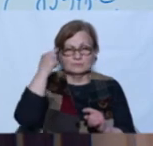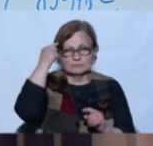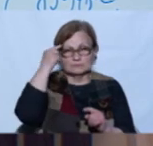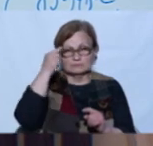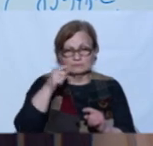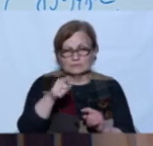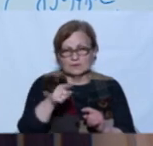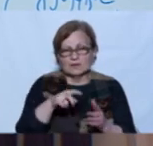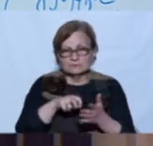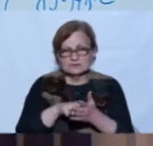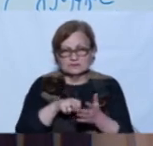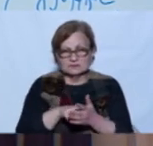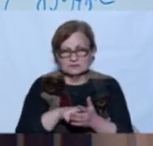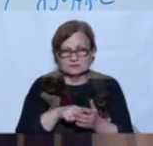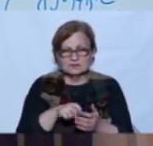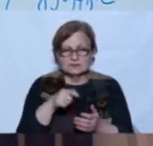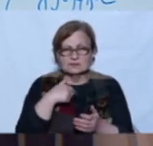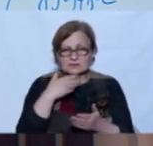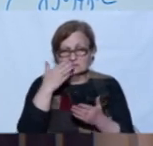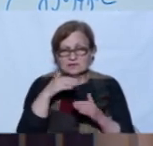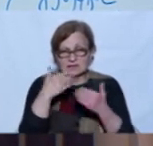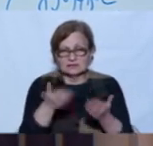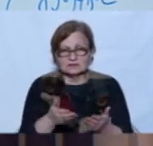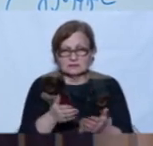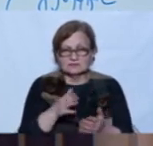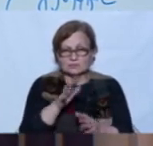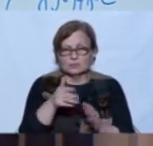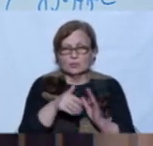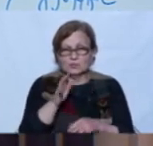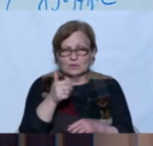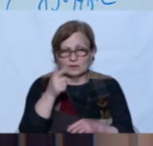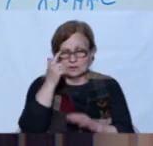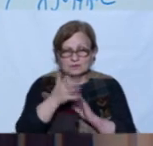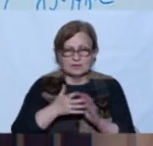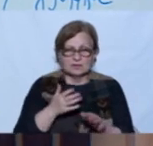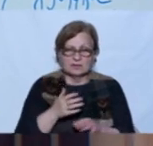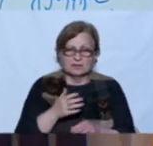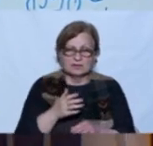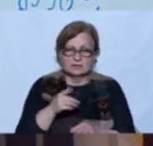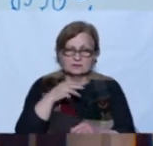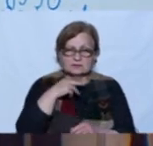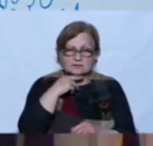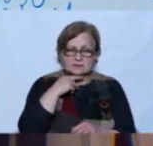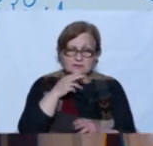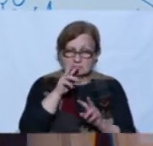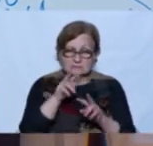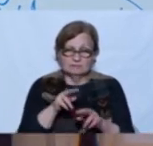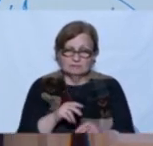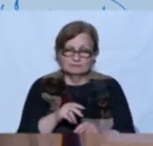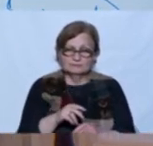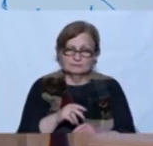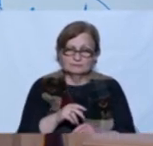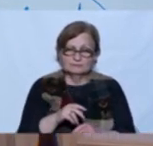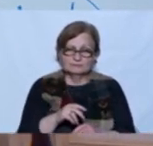ამ წერილის მაგალითზე, რომელსაც ცოტა ხანში წარმოგიდგენთ, უფრო კარგად გავიაზრებდით. ეხლა ყურადღება მიაქციეთ იმას,